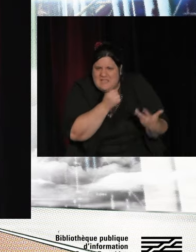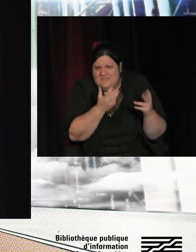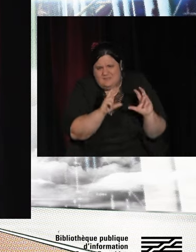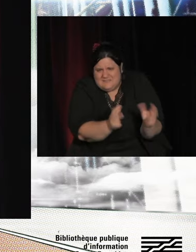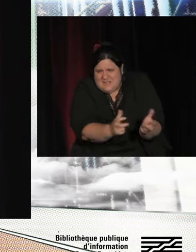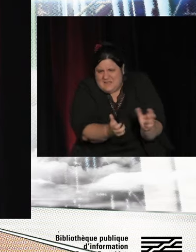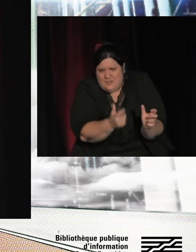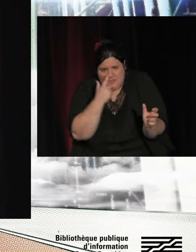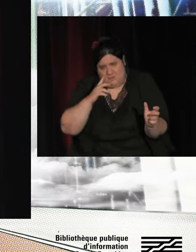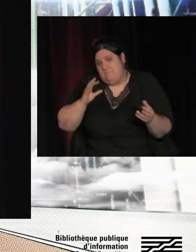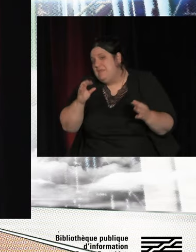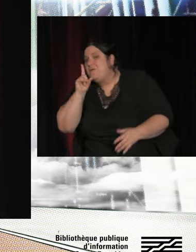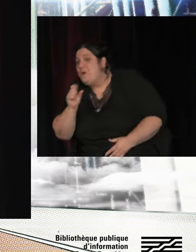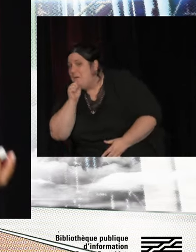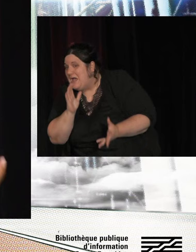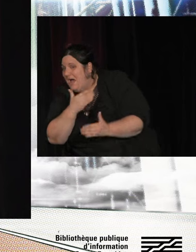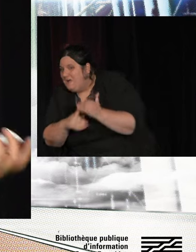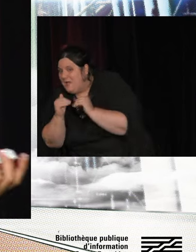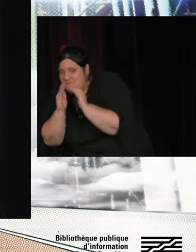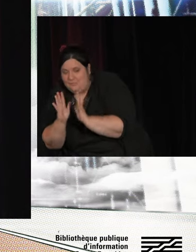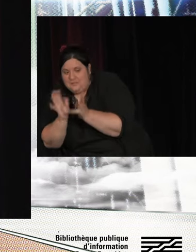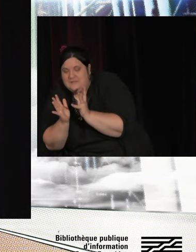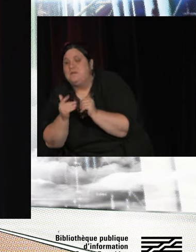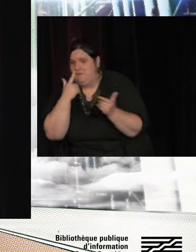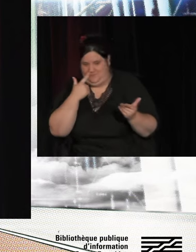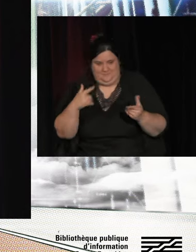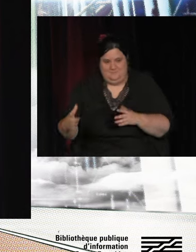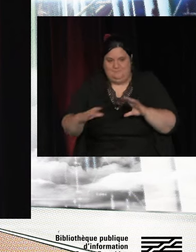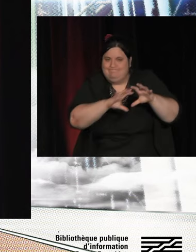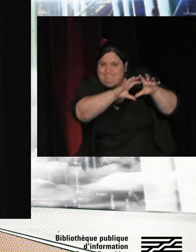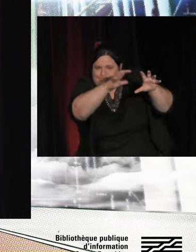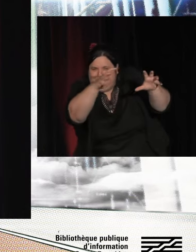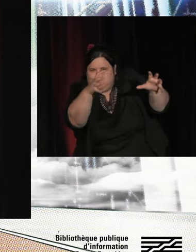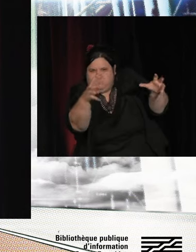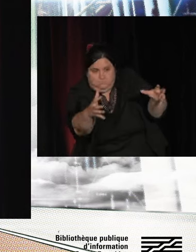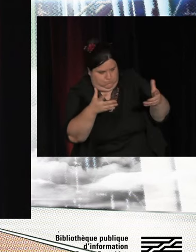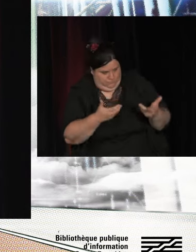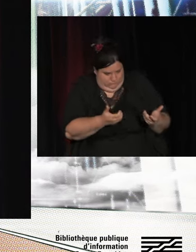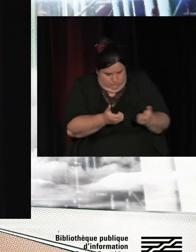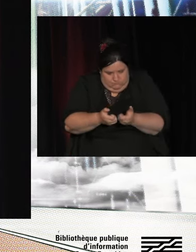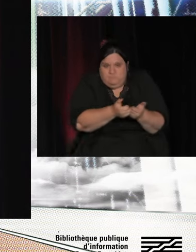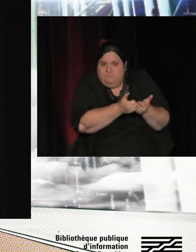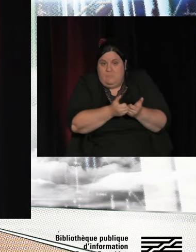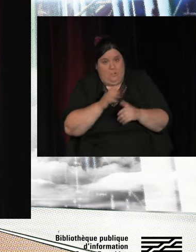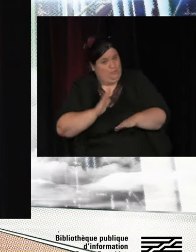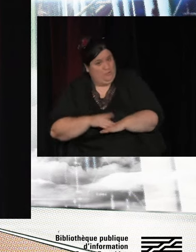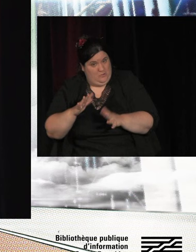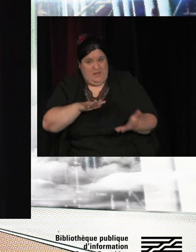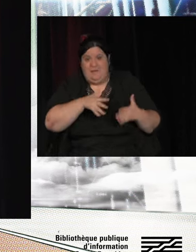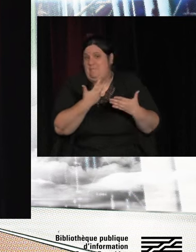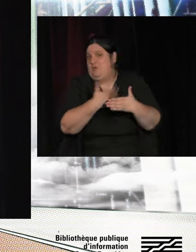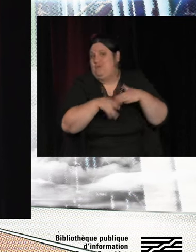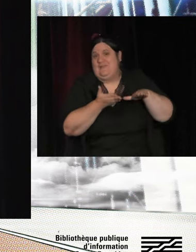elles. Et on joue donc sur la vraie console, avec une manette que je modifie un petit peu. Là, comme je suis sur émulateur, j'ai pas la manette que j'utilise en